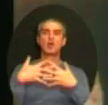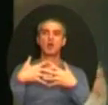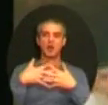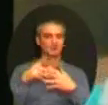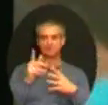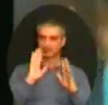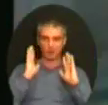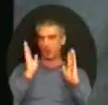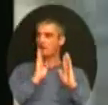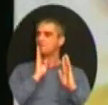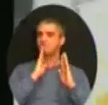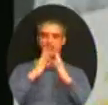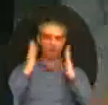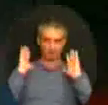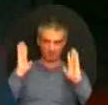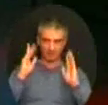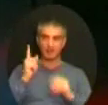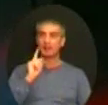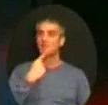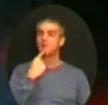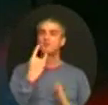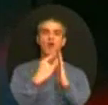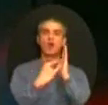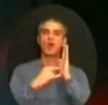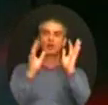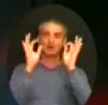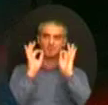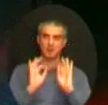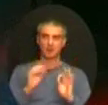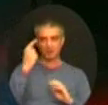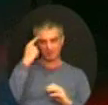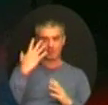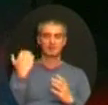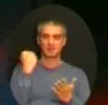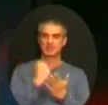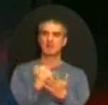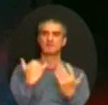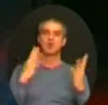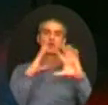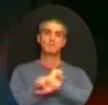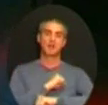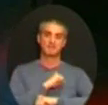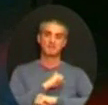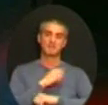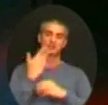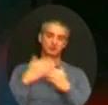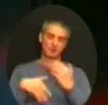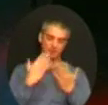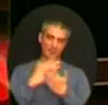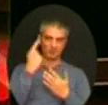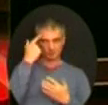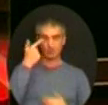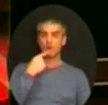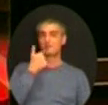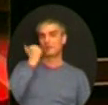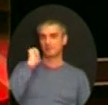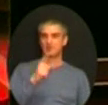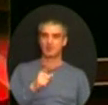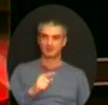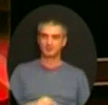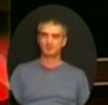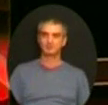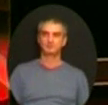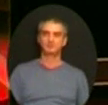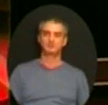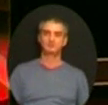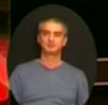קואליציות, זה לא נקרא חריקות. הוא גם אמר שחוק המרכולים להערכתו יעבור הערב. את הסוף אנחנו יודעים. את זה הוא אמר אתמול. את זה הוא אמר